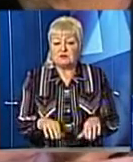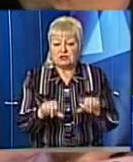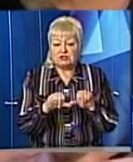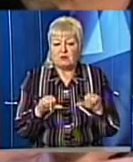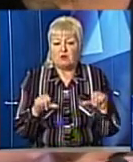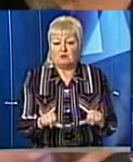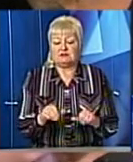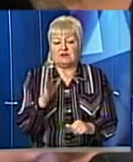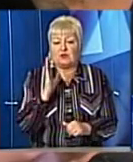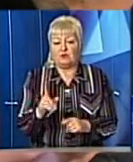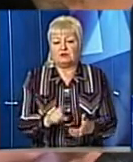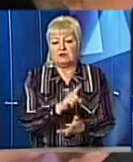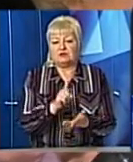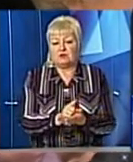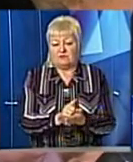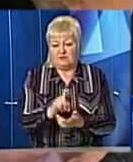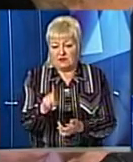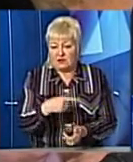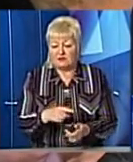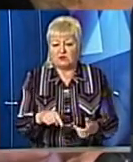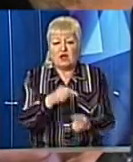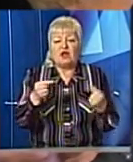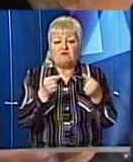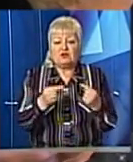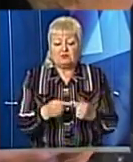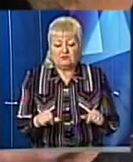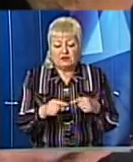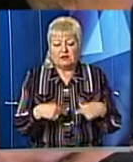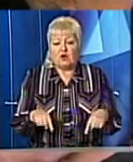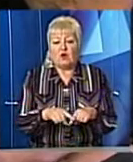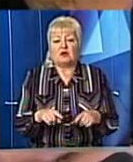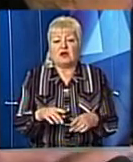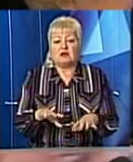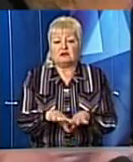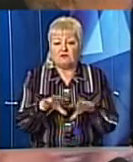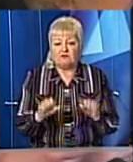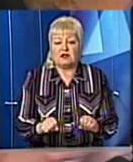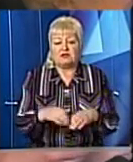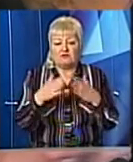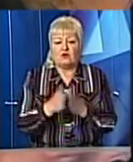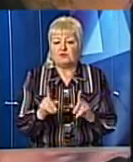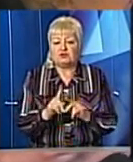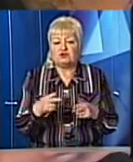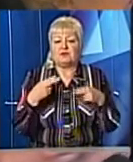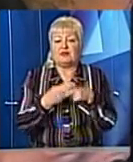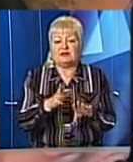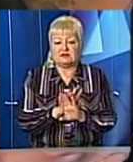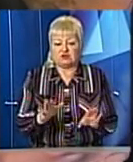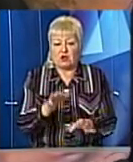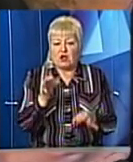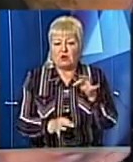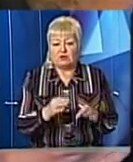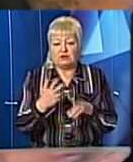комісії буде зобов'язано відповідні органи влади в обсягах, які не за шкодять екологічній безпеці